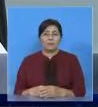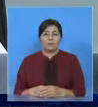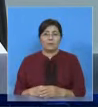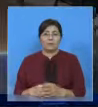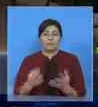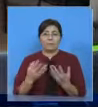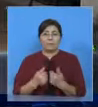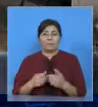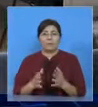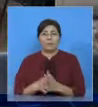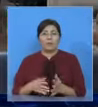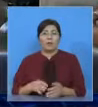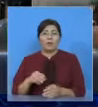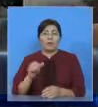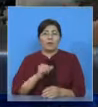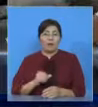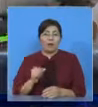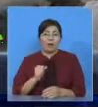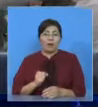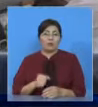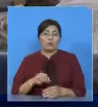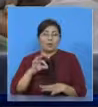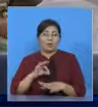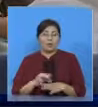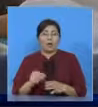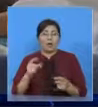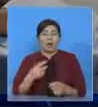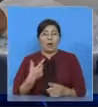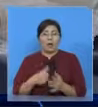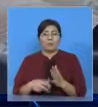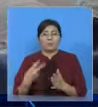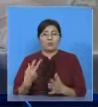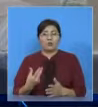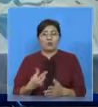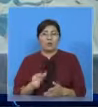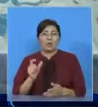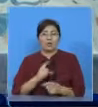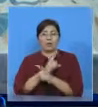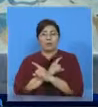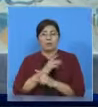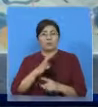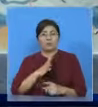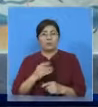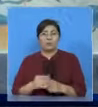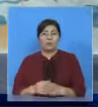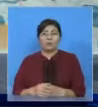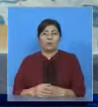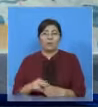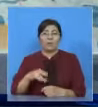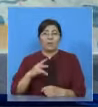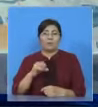сан бойынша. Тамыз айында вирус жұқтырған 63 адам қайтыс болды. Оның 51-іне коронавирус инфекциясы, 12-сіне